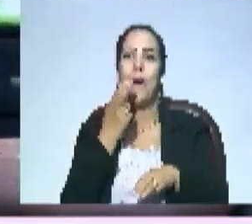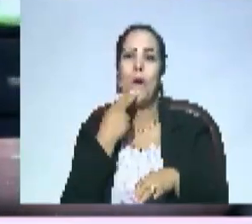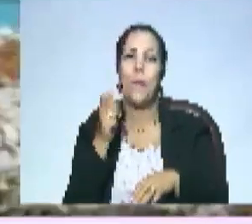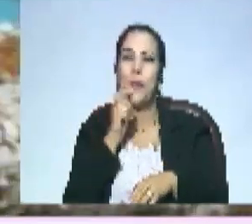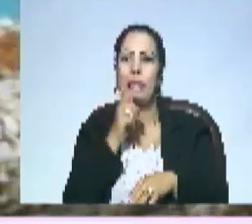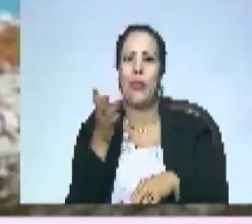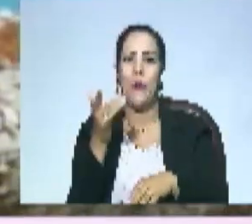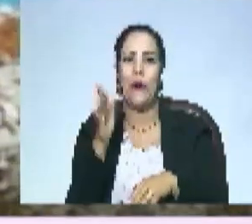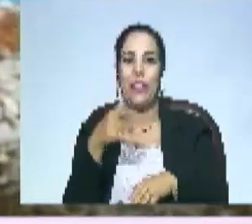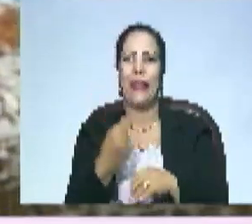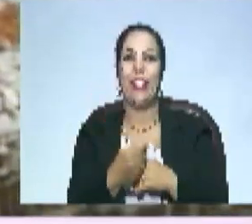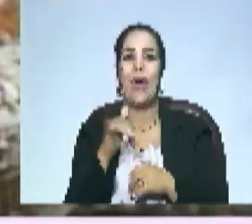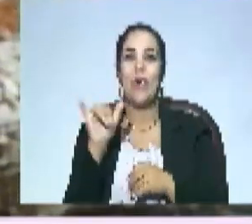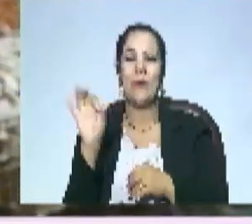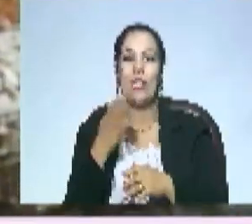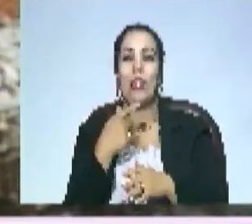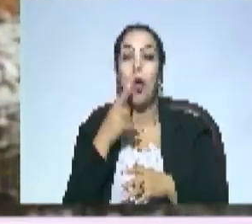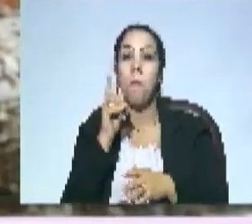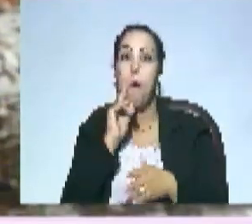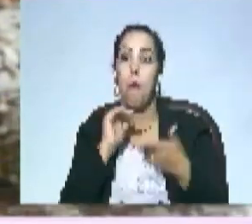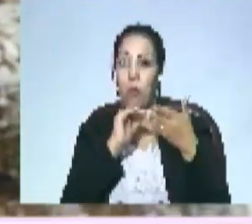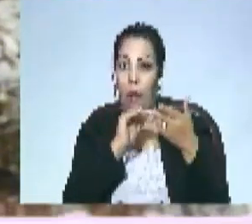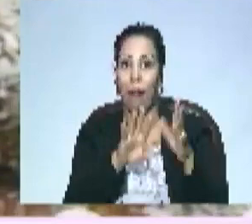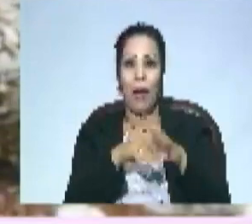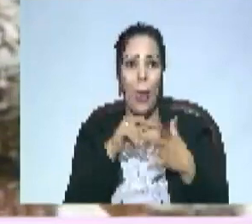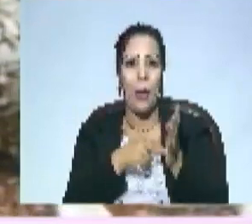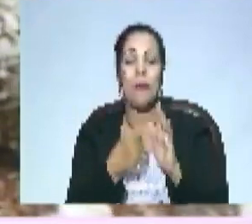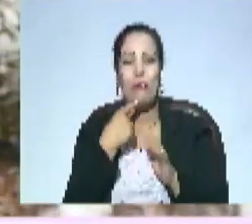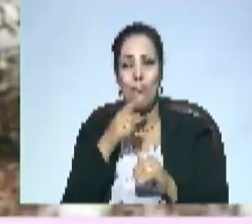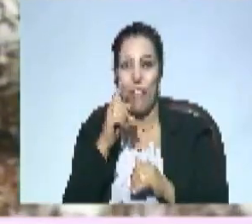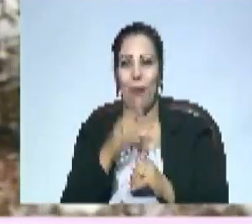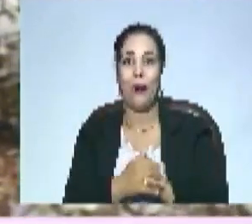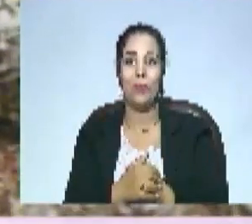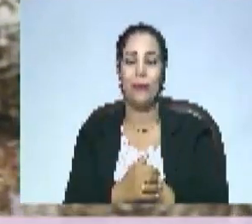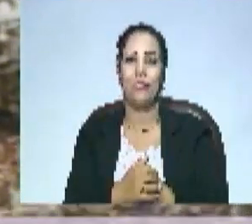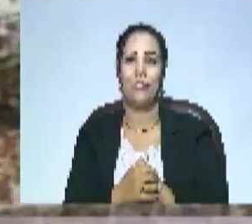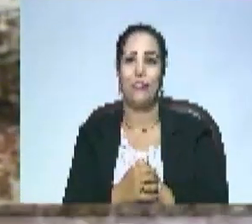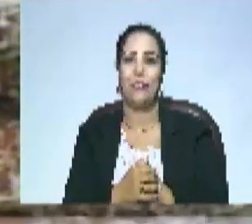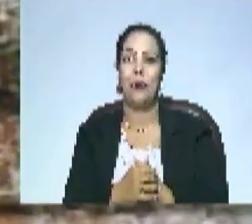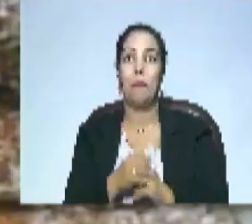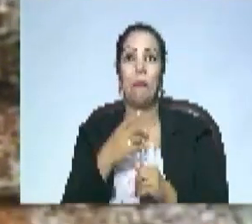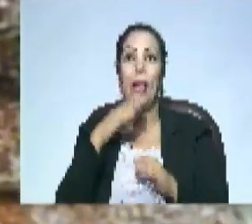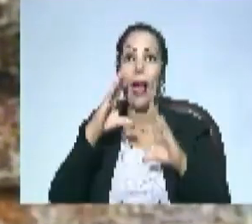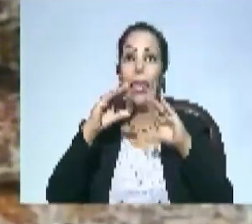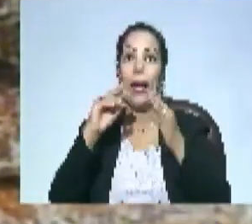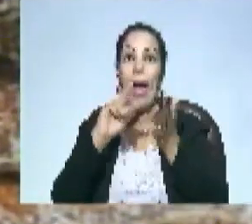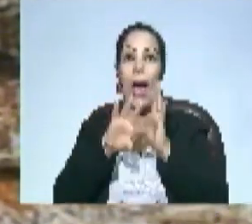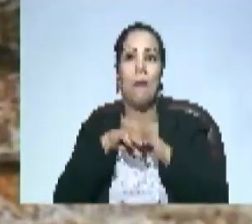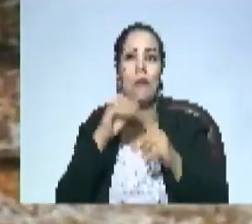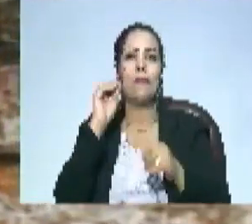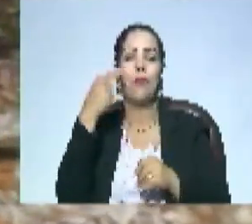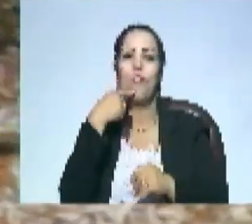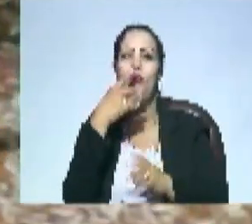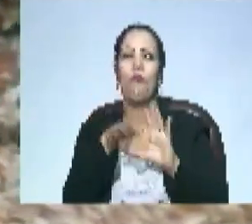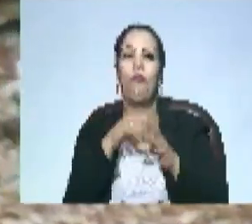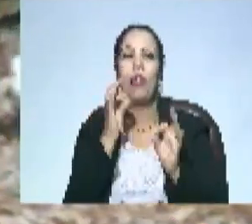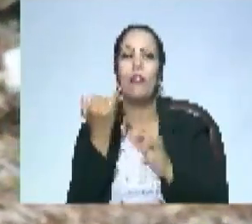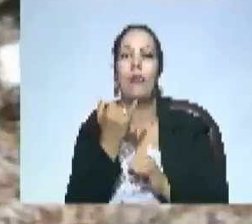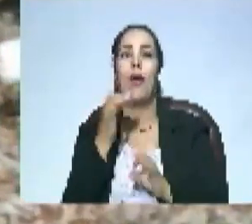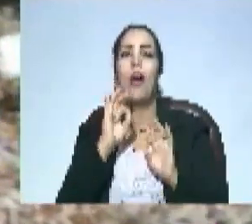يوستينا انت اكيد يا كرولس ماما هتساعدك في في الكيكه تتعمل ازاي وزي ماشيف كان بيقوللك كده من